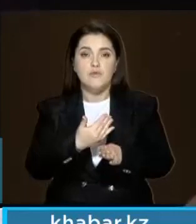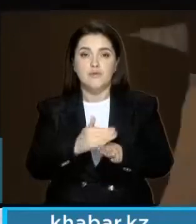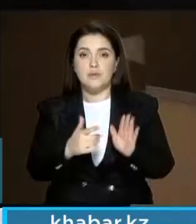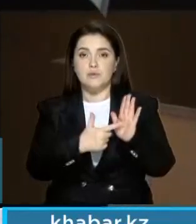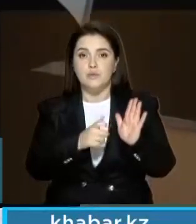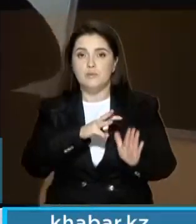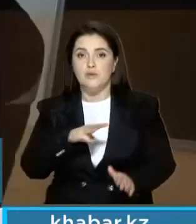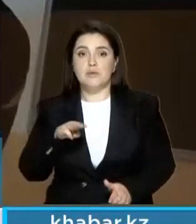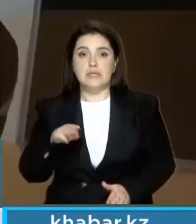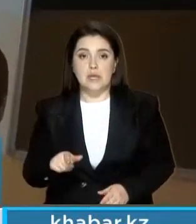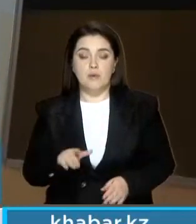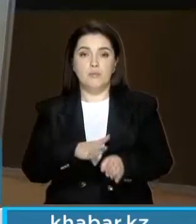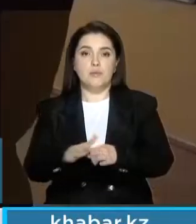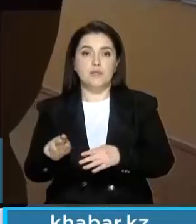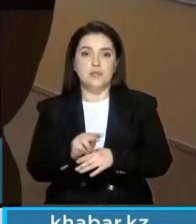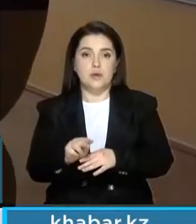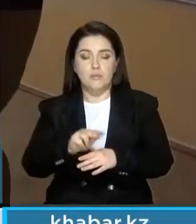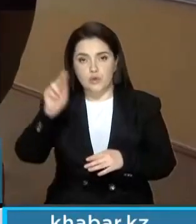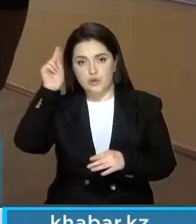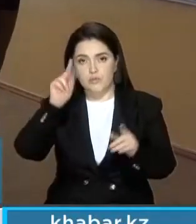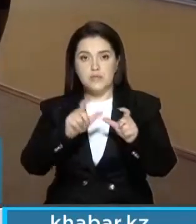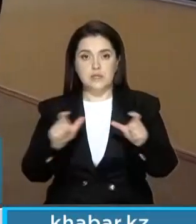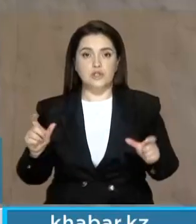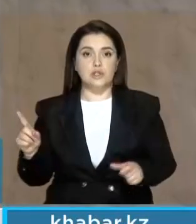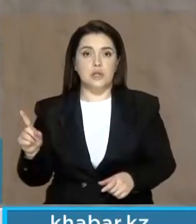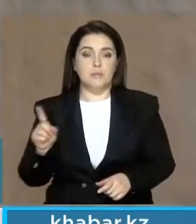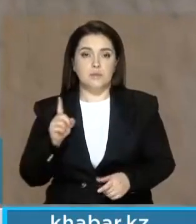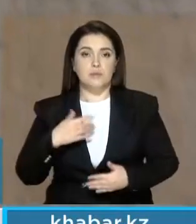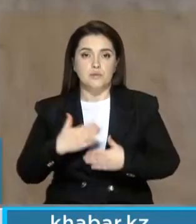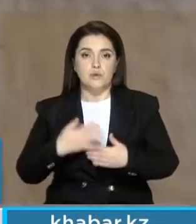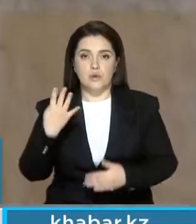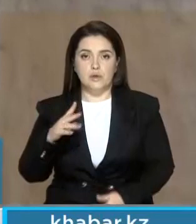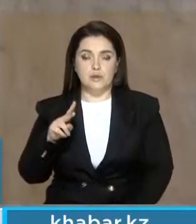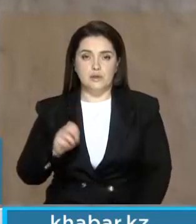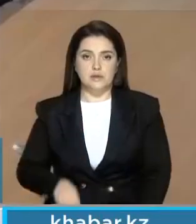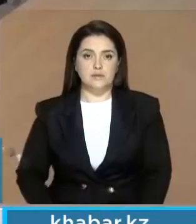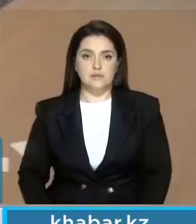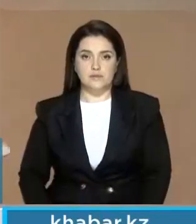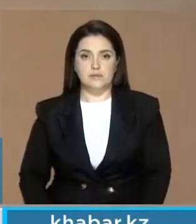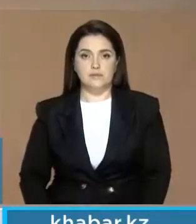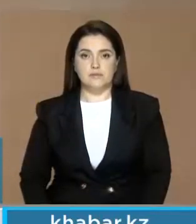свыше 700 миллионов тенге. Капремонта в учебном заведении ожидали почти 40 лет.